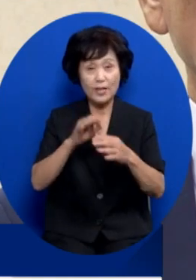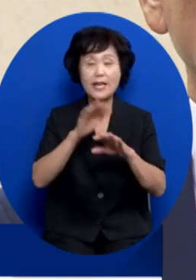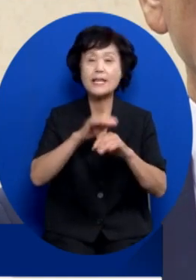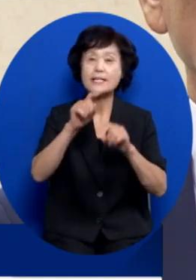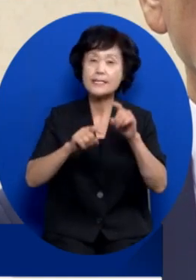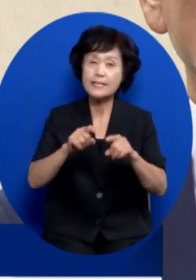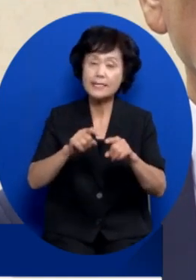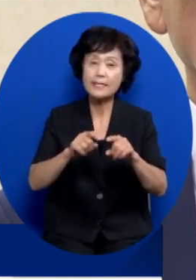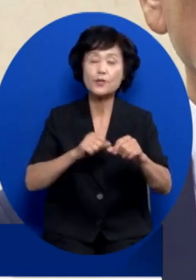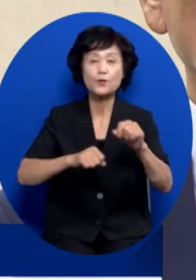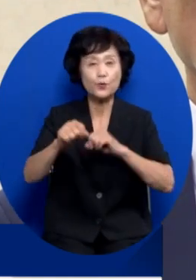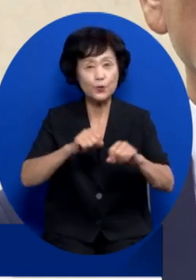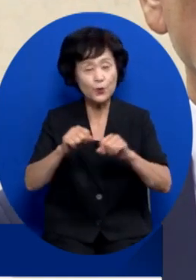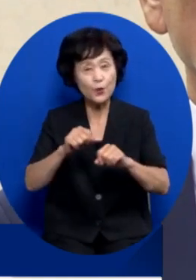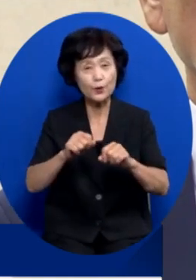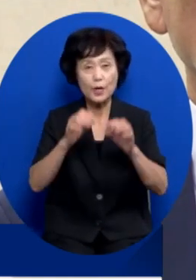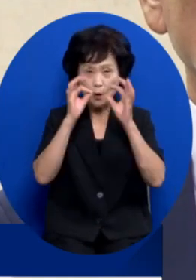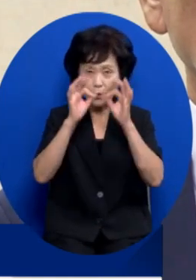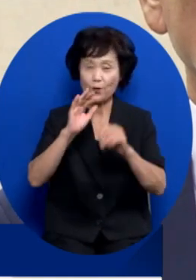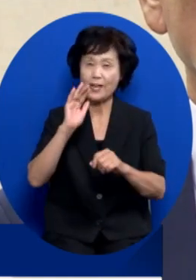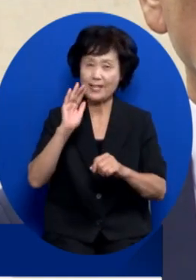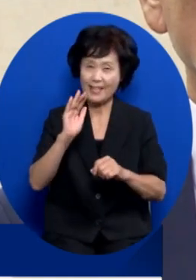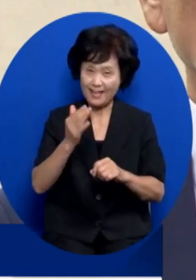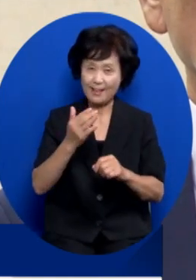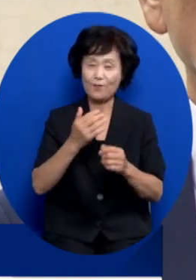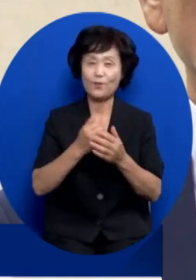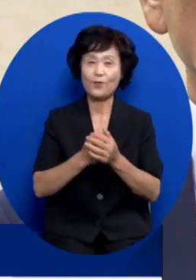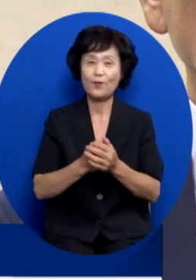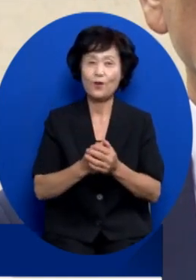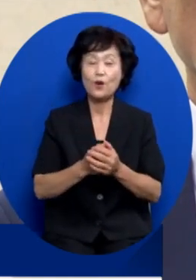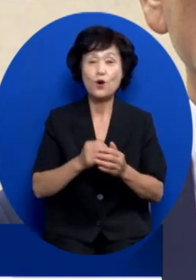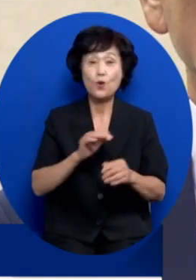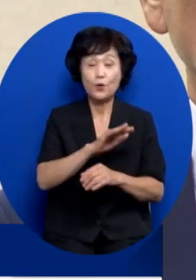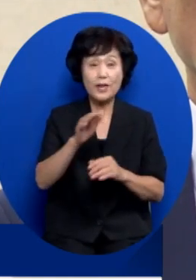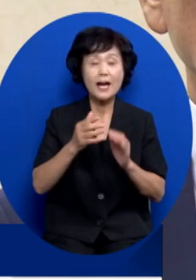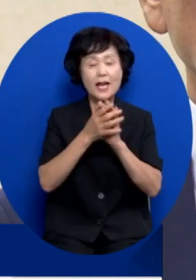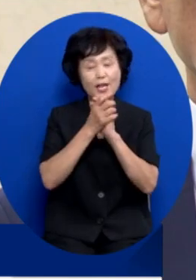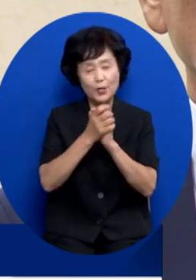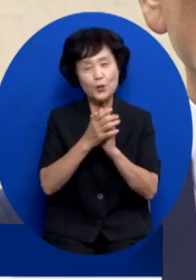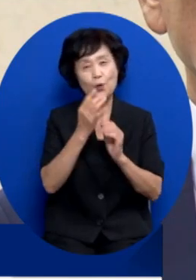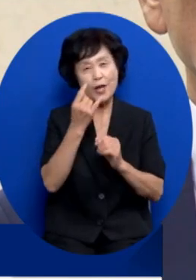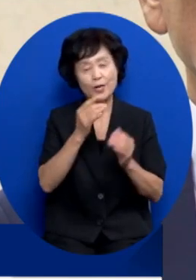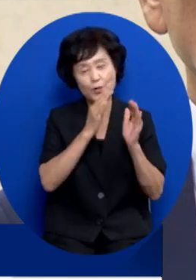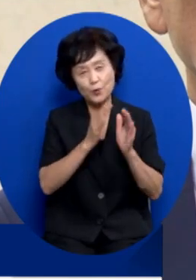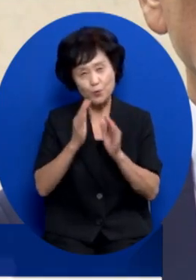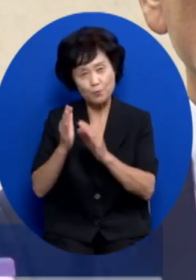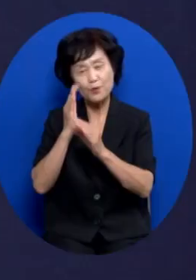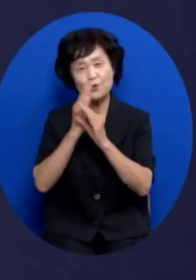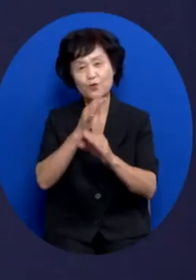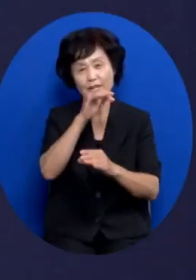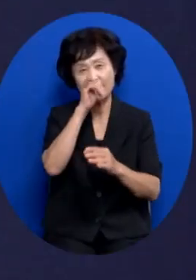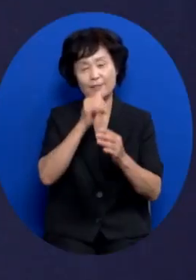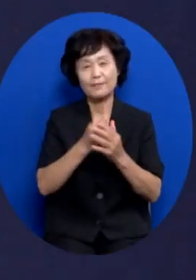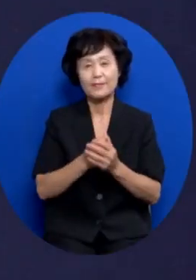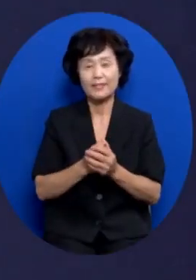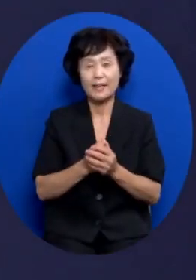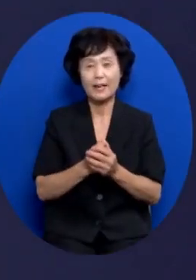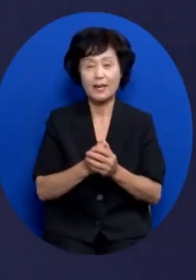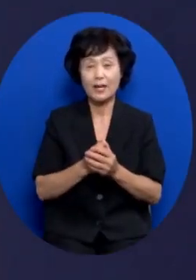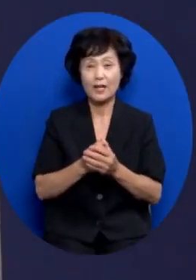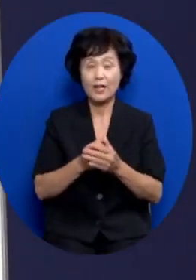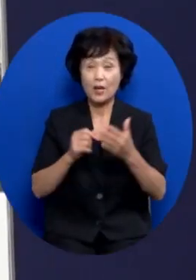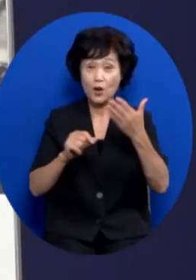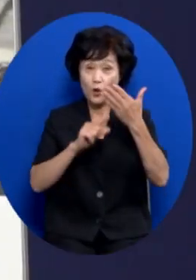운동들을 녹여내는 그렇게 해서 저희들이 기도회를 준비를 하고 있습니다. 오는